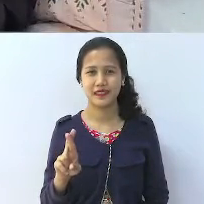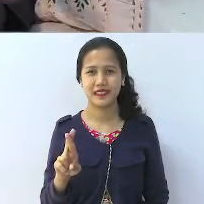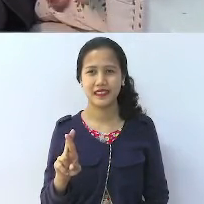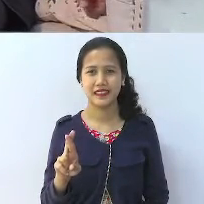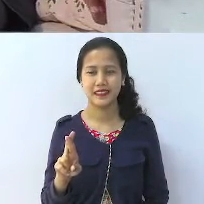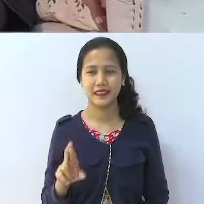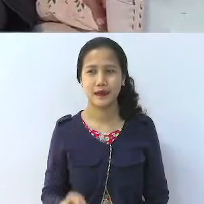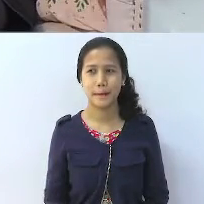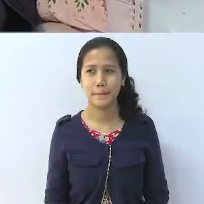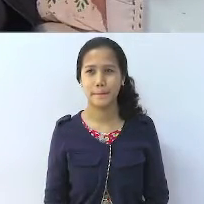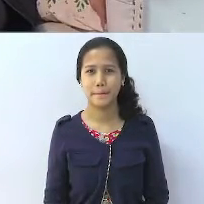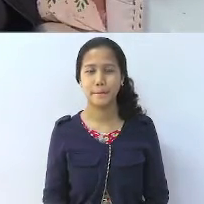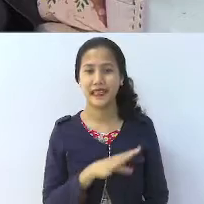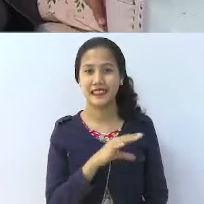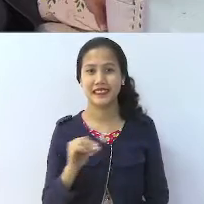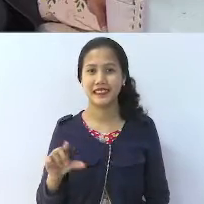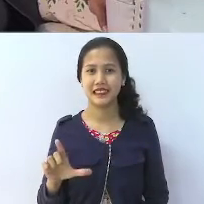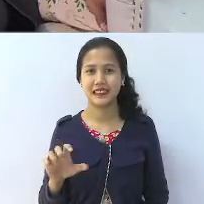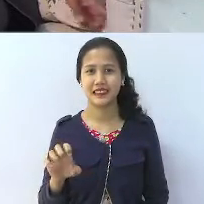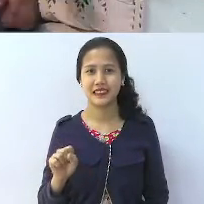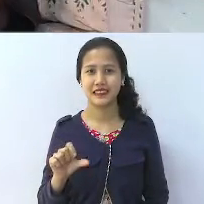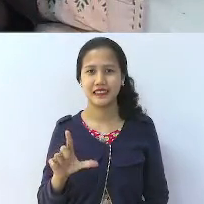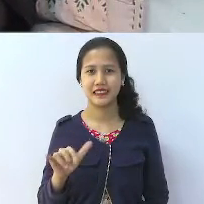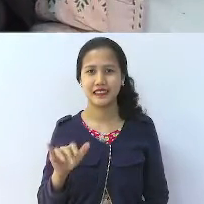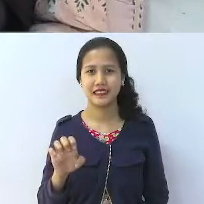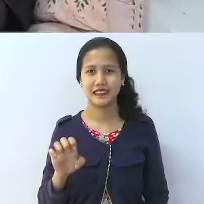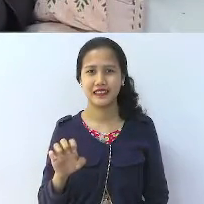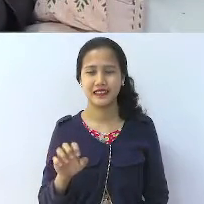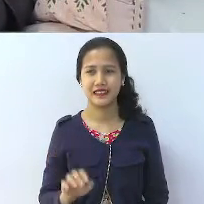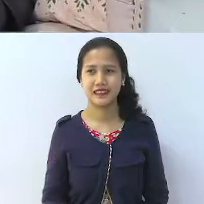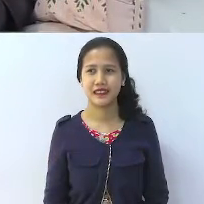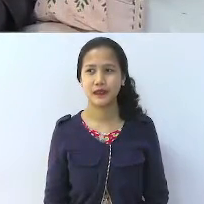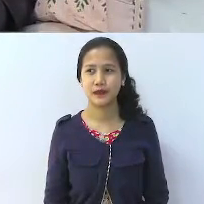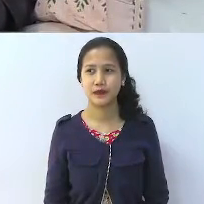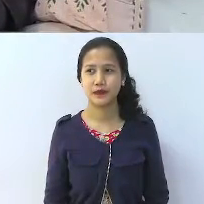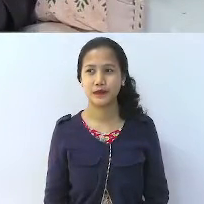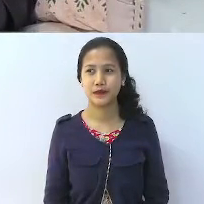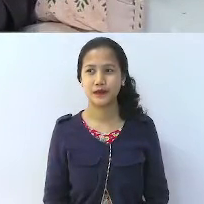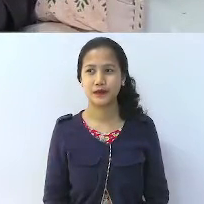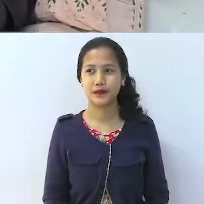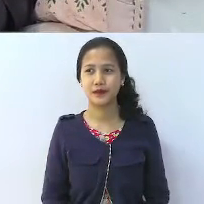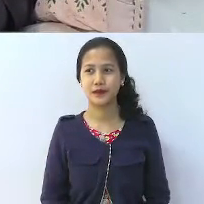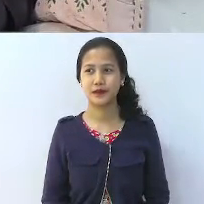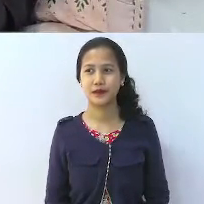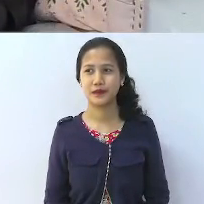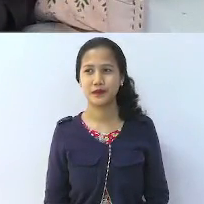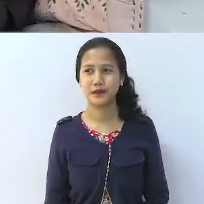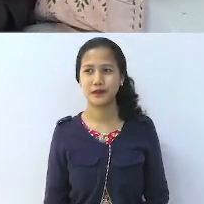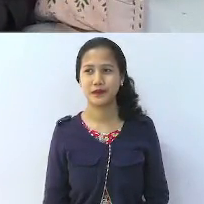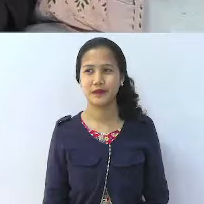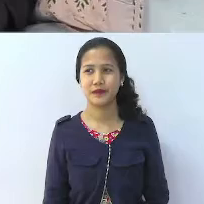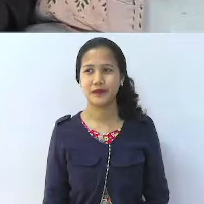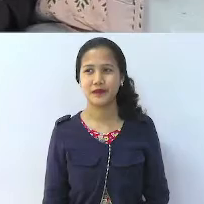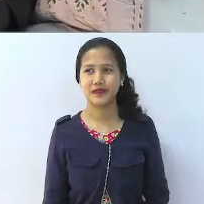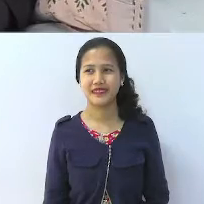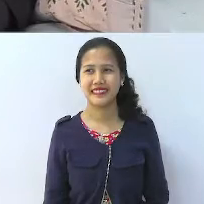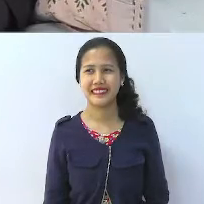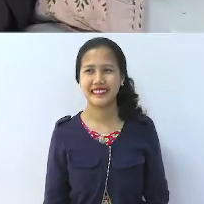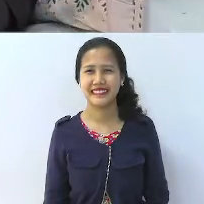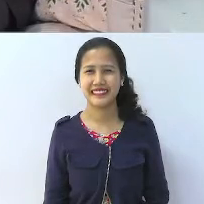yan? Mm-mm. Ay, hindi pa. Joanne Terencio. Yun, si Ma'am Joanne Terencio. Ma'am hello po, ma'am. Ma'am Linda Quiñones.